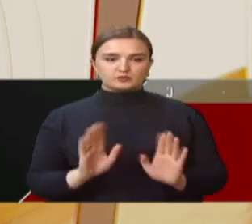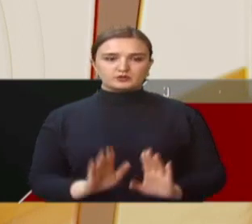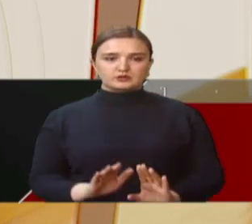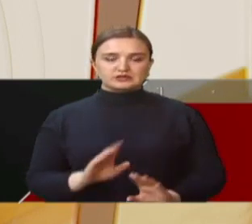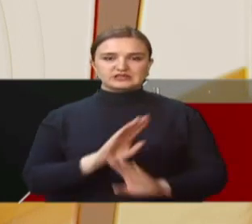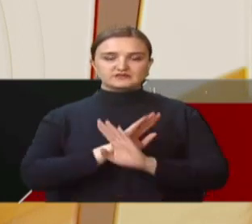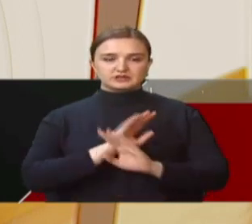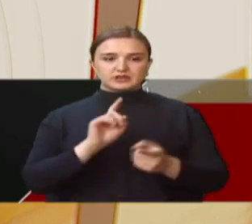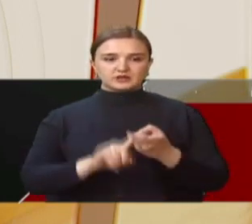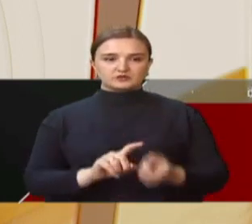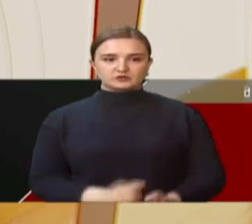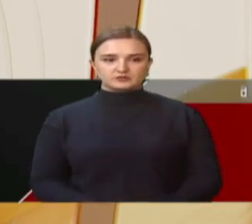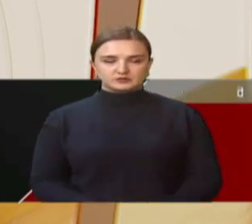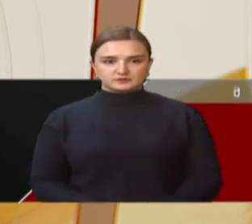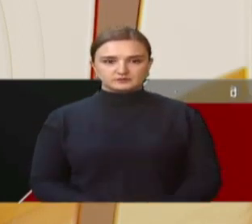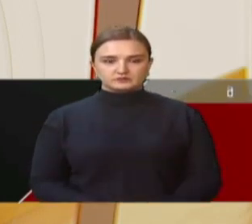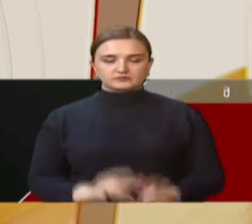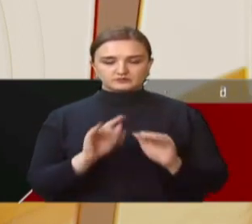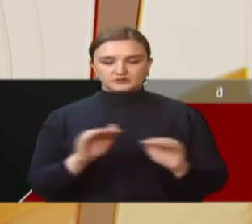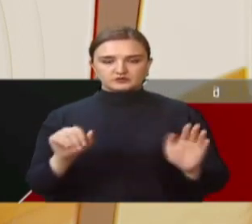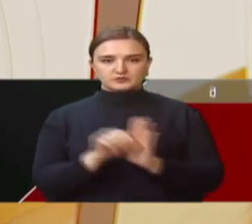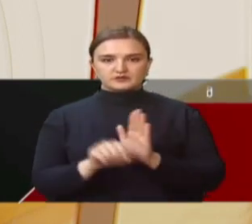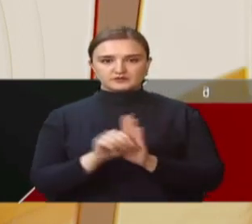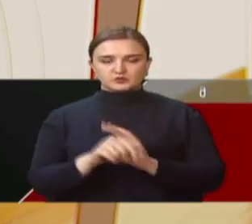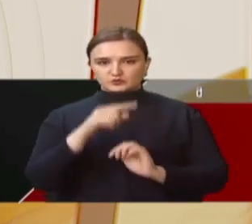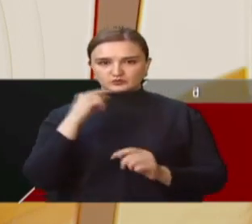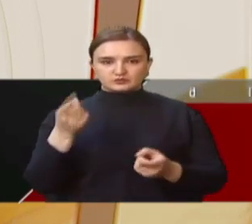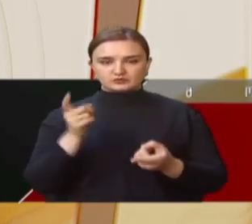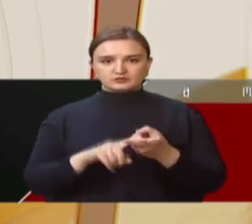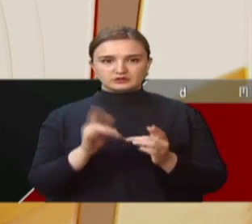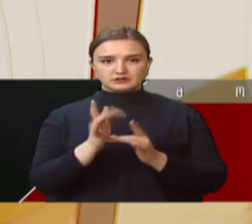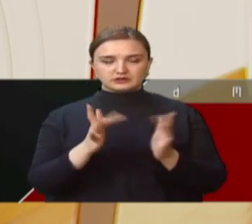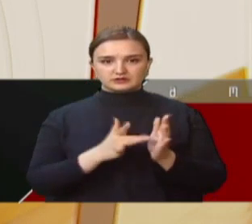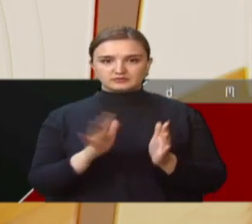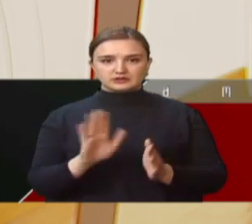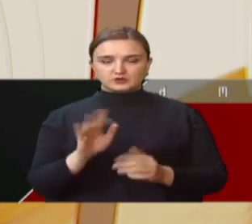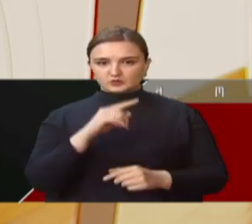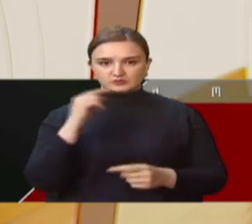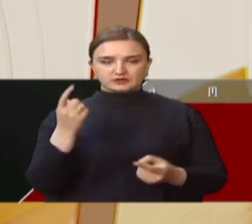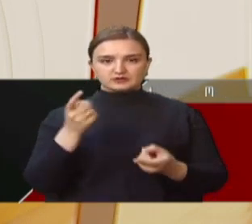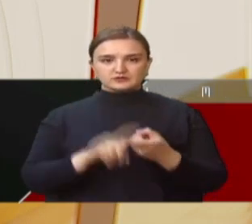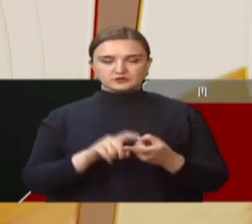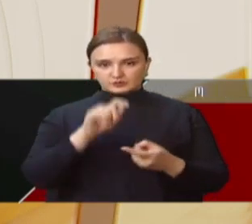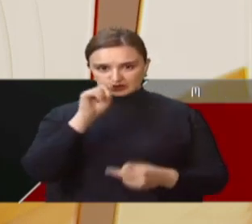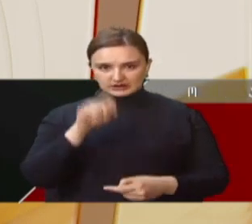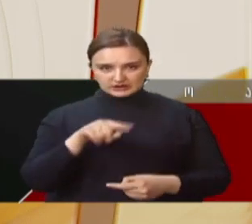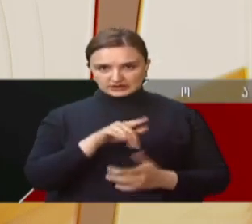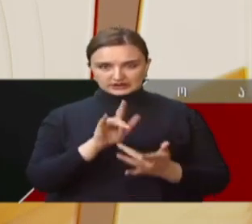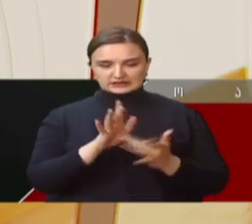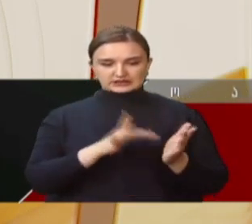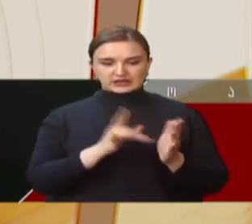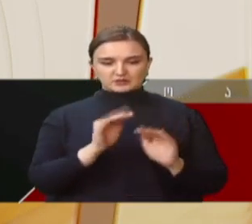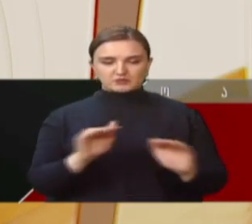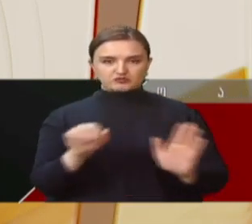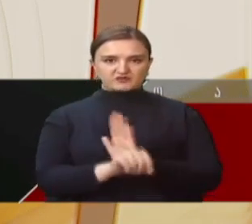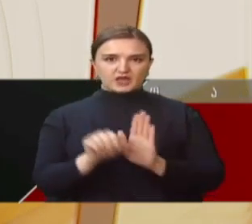Arame, sigur, tilt. Ca să gebe. Pașul e bis clasta. Ruseti asociat de ba creștinul bastan, ara. Ruseti asociat de ba Ucraina și creștinii, pașul e